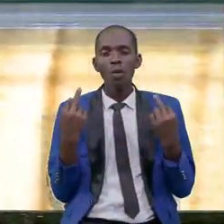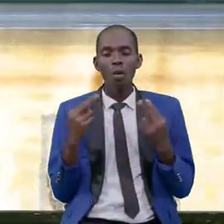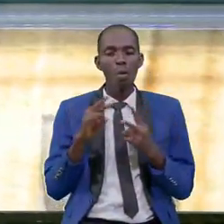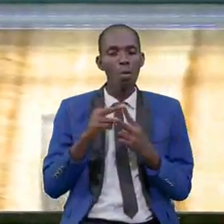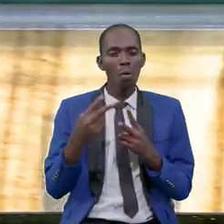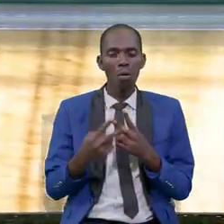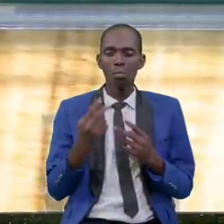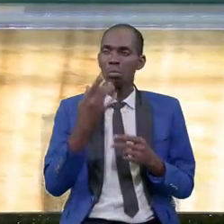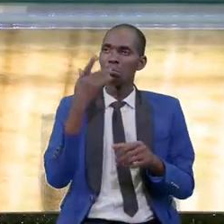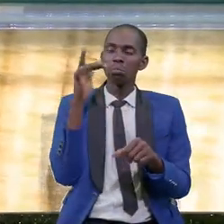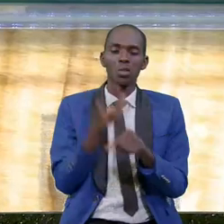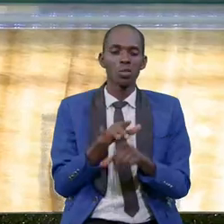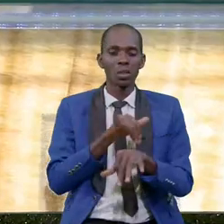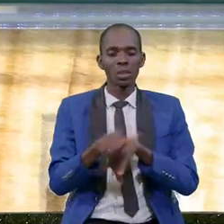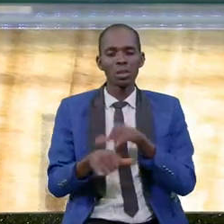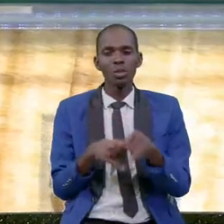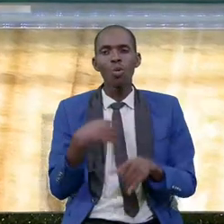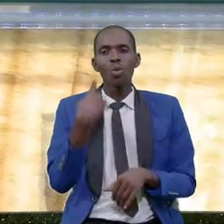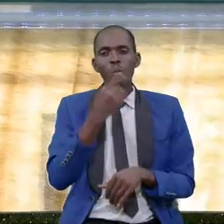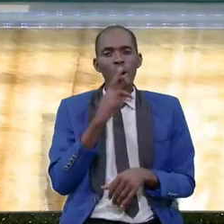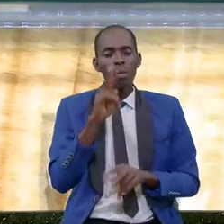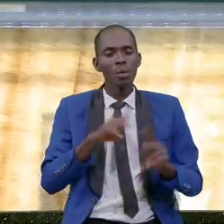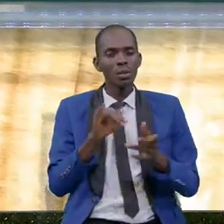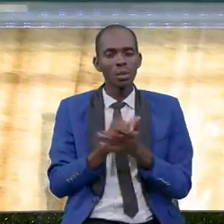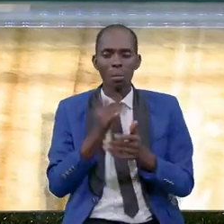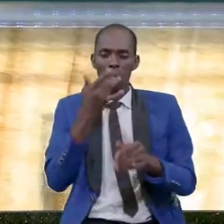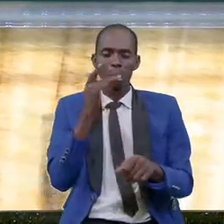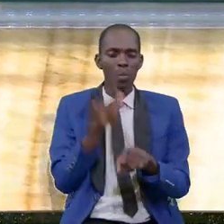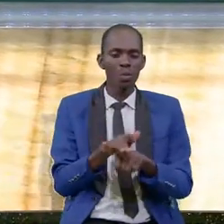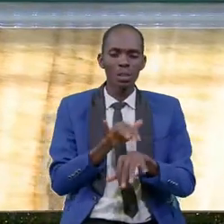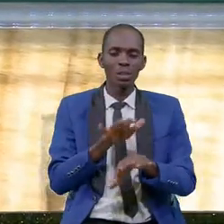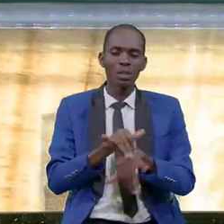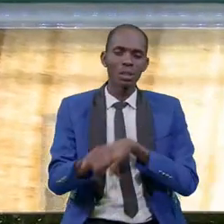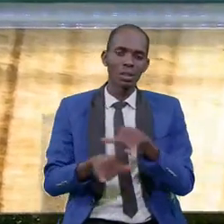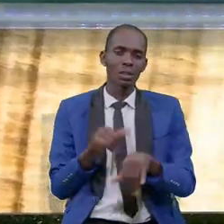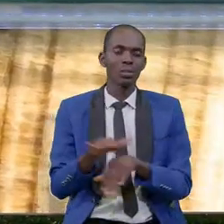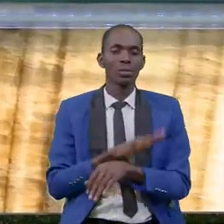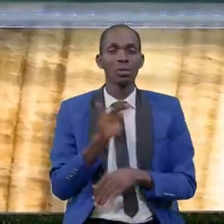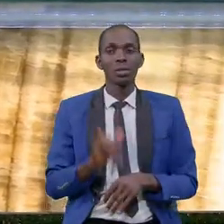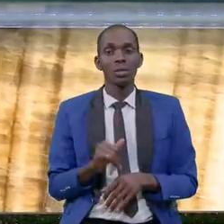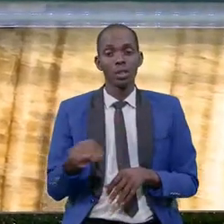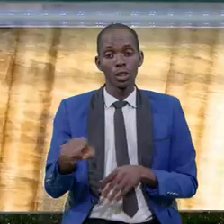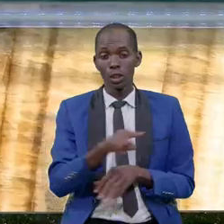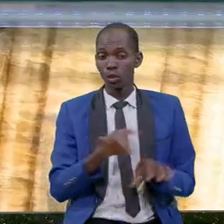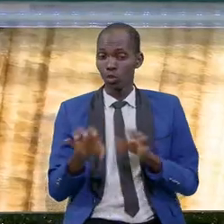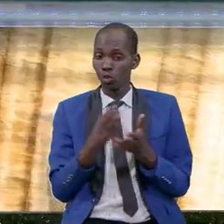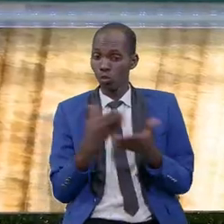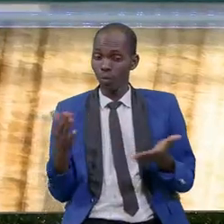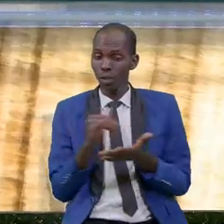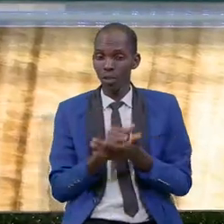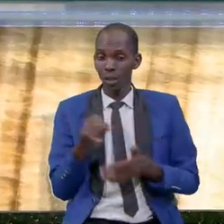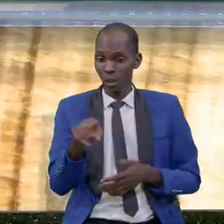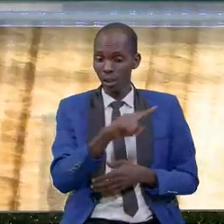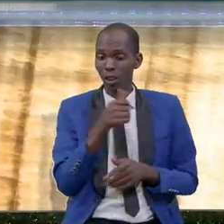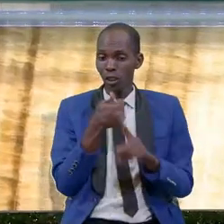et qui ne jure pas pour tromper. Qui sont les gens qui jurent pour tromper? Ils font quelque chose et ils